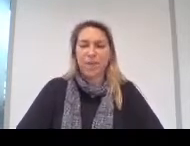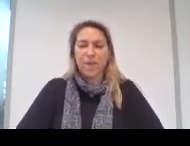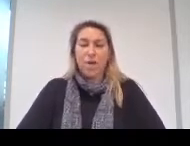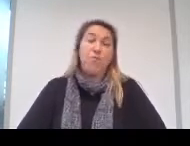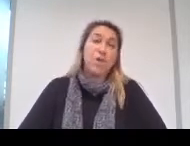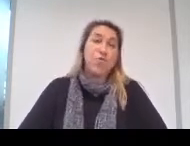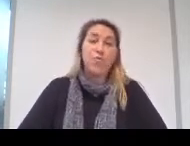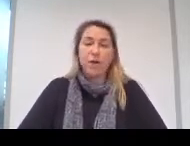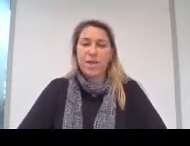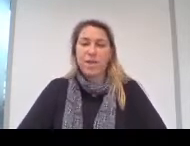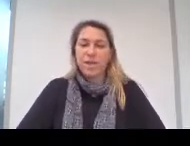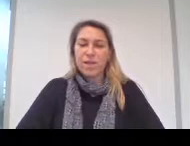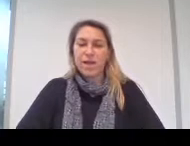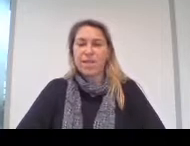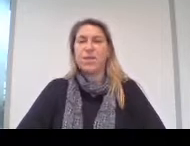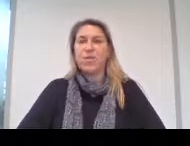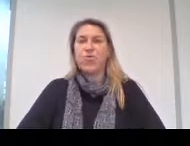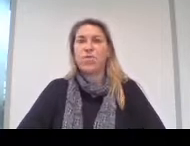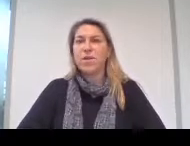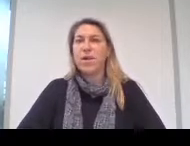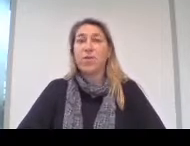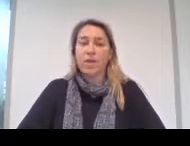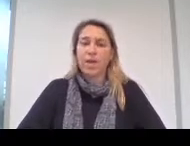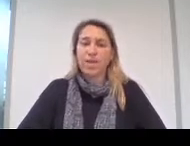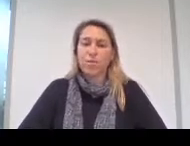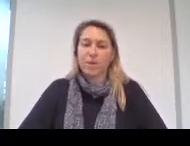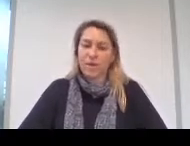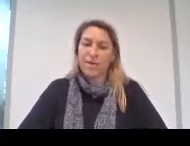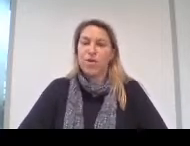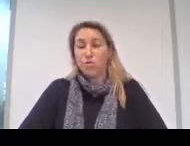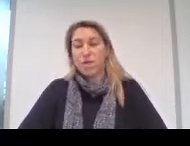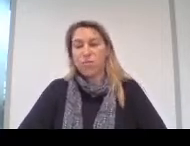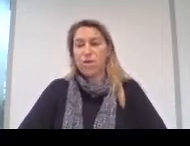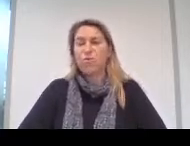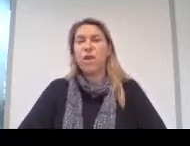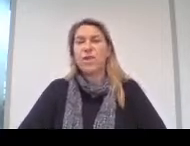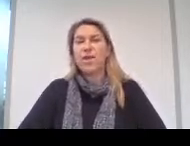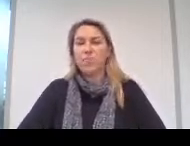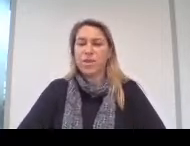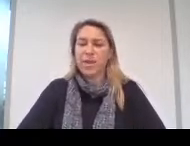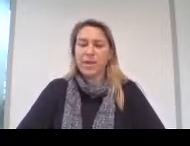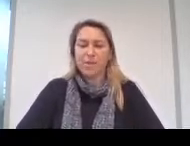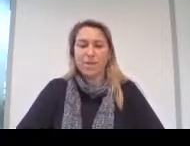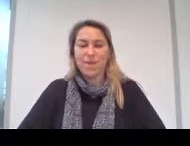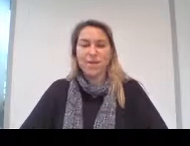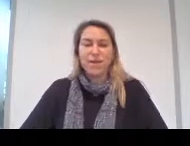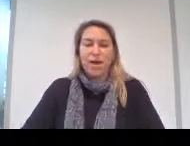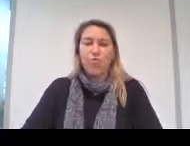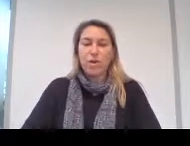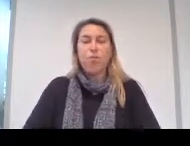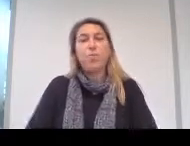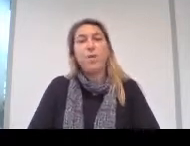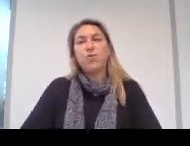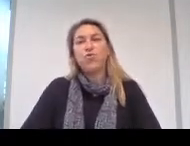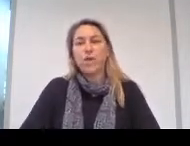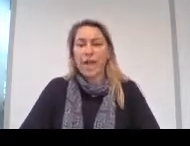tourisme. Vous êtes nombreux à être inscrits à cette session, hein, 193 ce matin, ce qui témoigne de l'intérêt porté à ces métiers. Alors